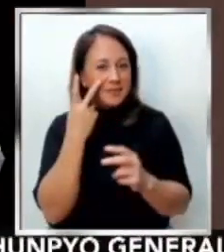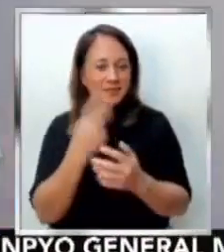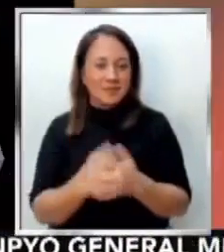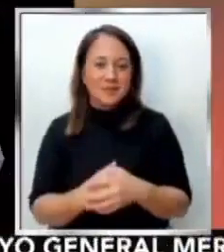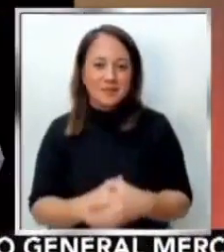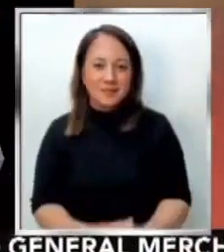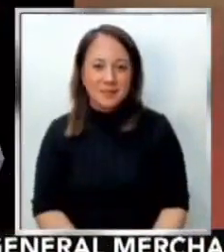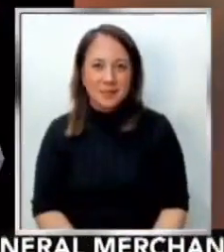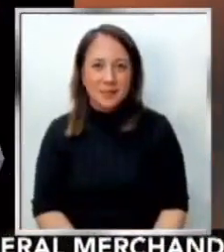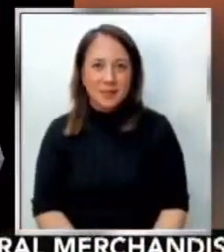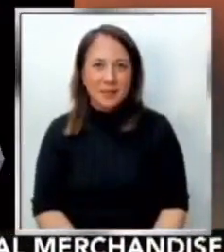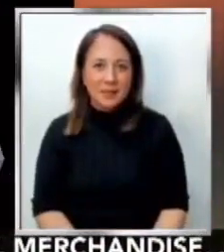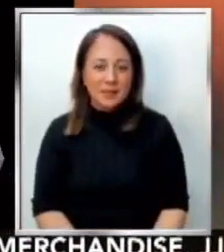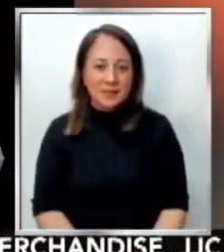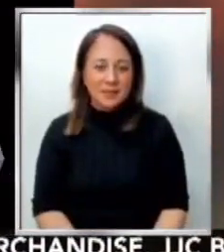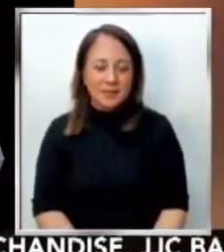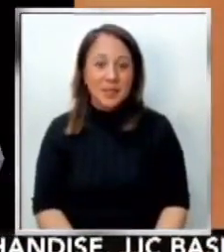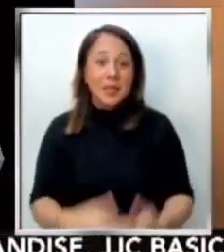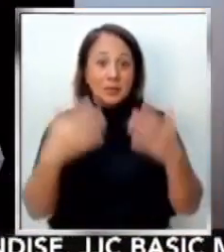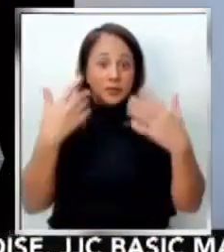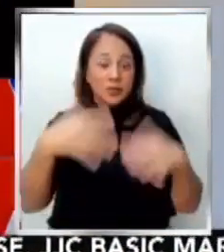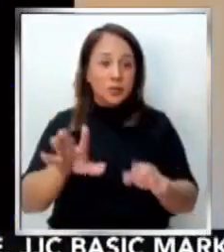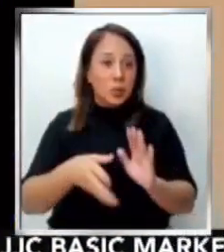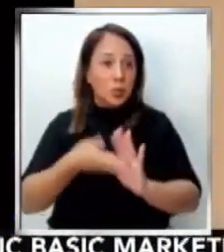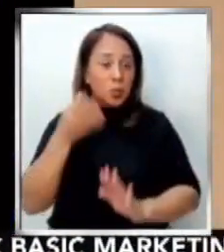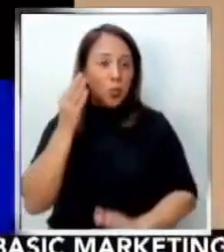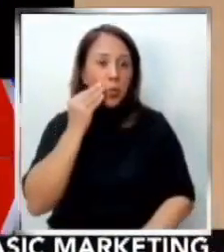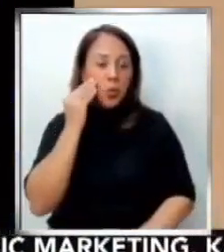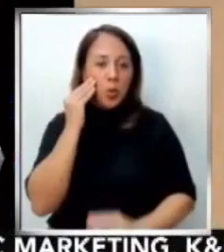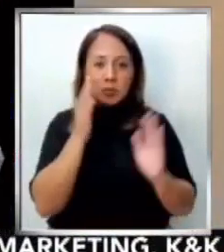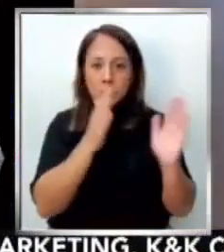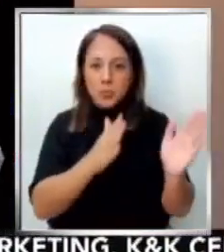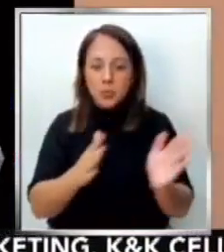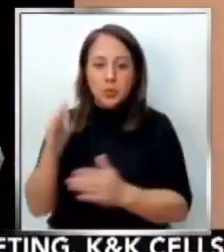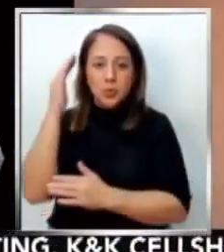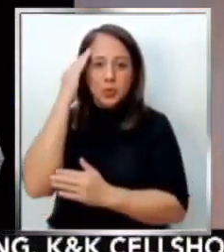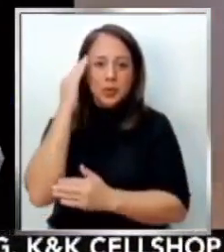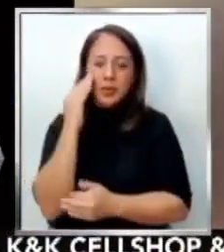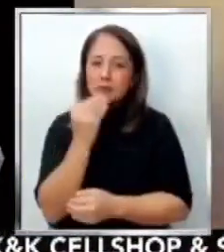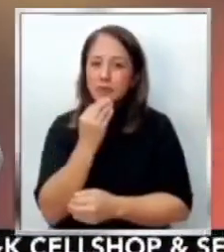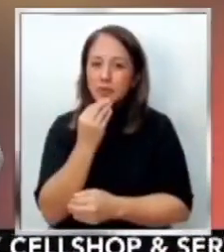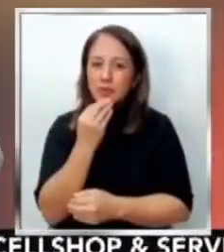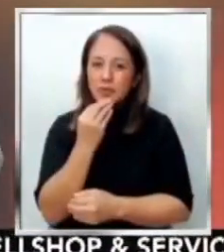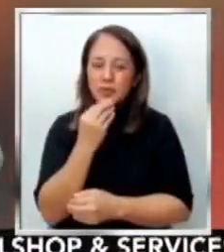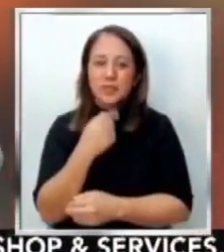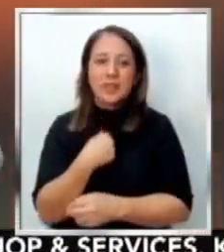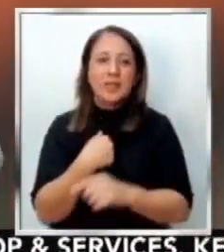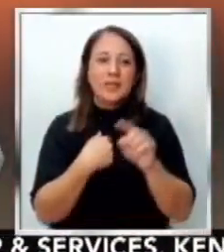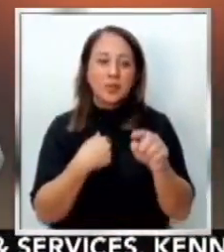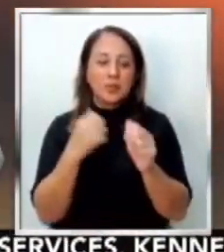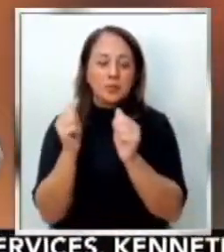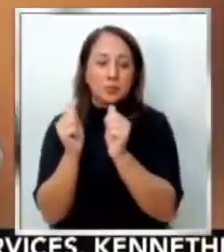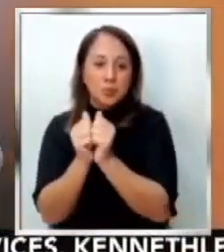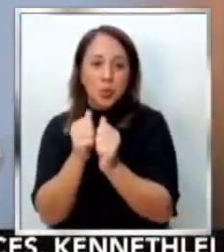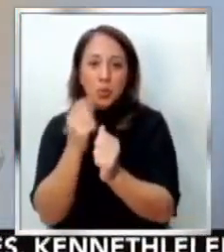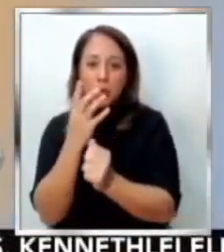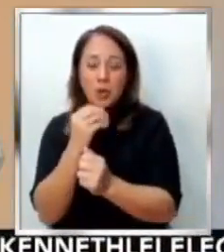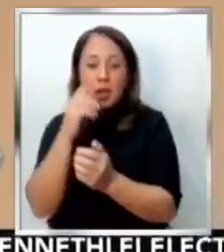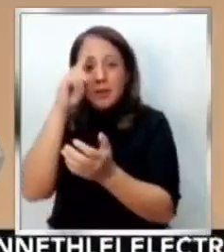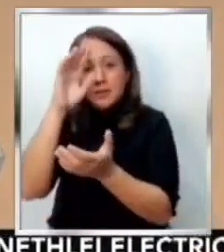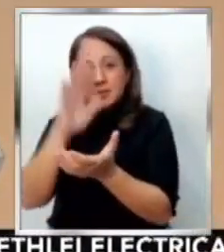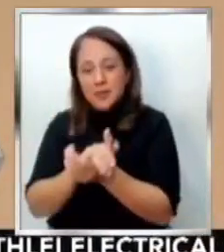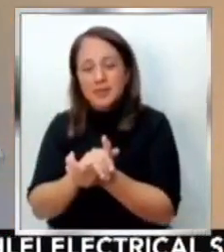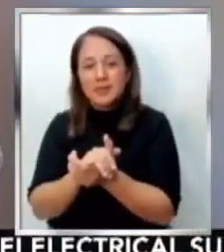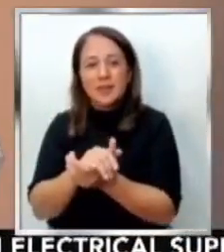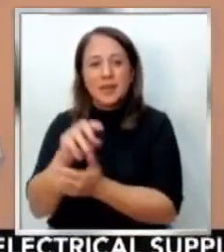Lahat na. Pag-uwi naman niya, may nakahanda ng Korean food para sa kanya, care of her husband na si Mikael Daez. Ako